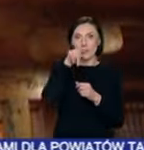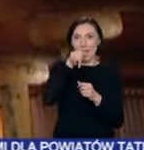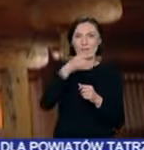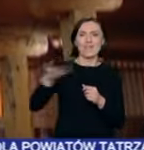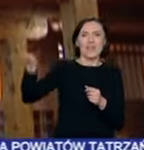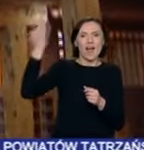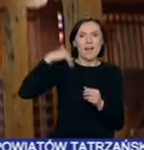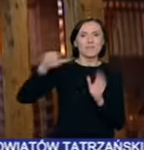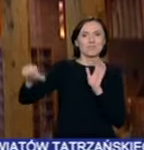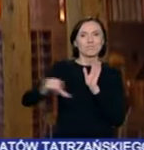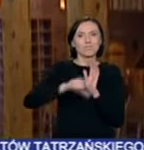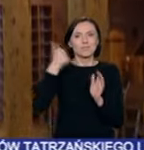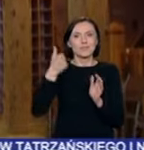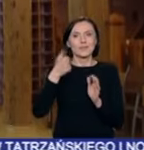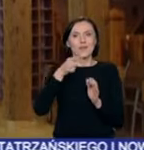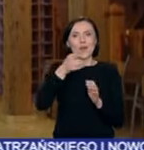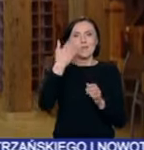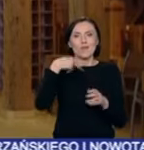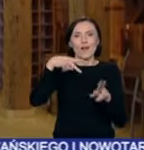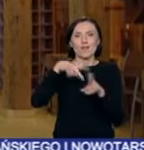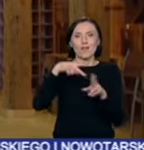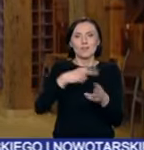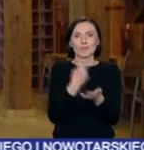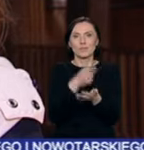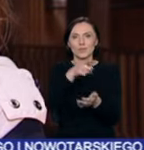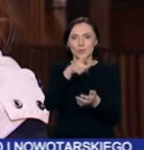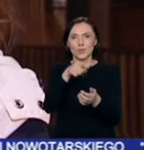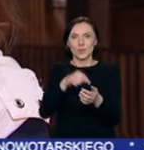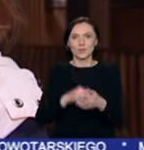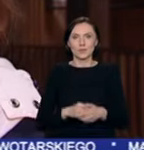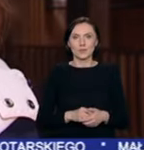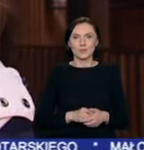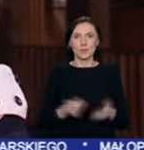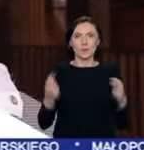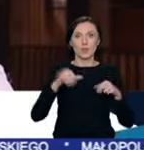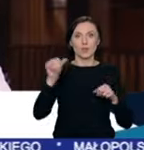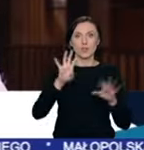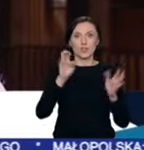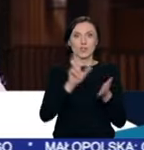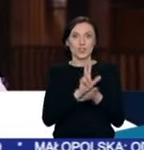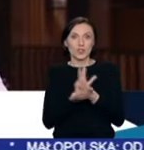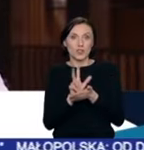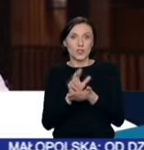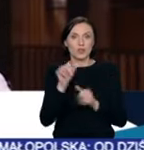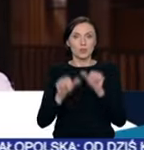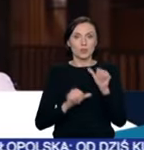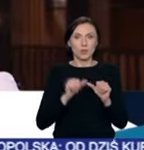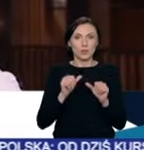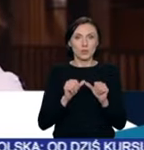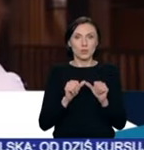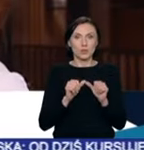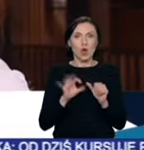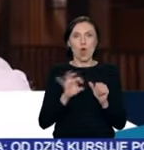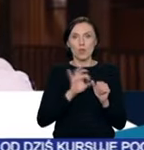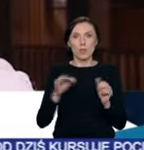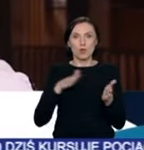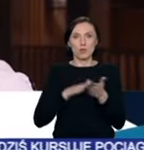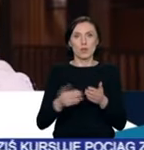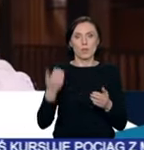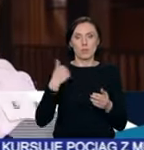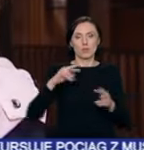pracujące w kopalni wyruszały do pracy, by wspomagać górników. Powstała w 1913 roku i od początku